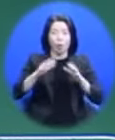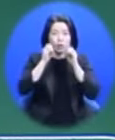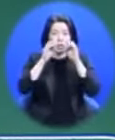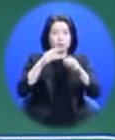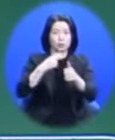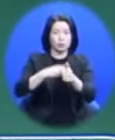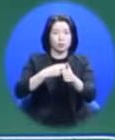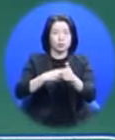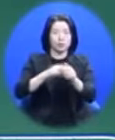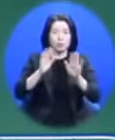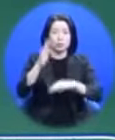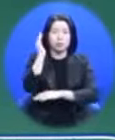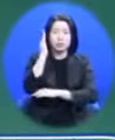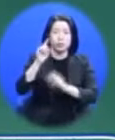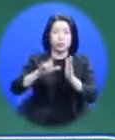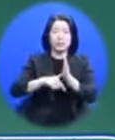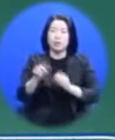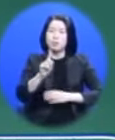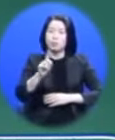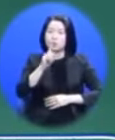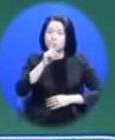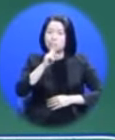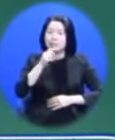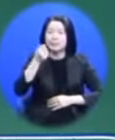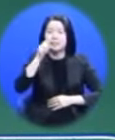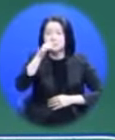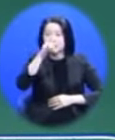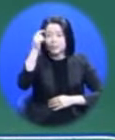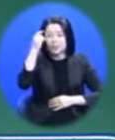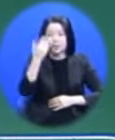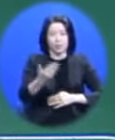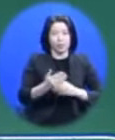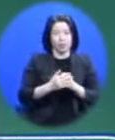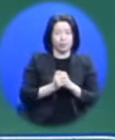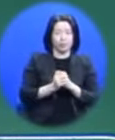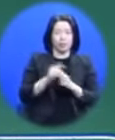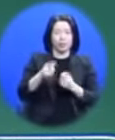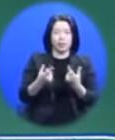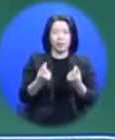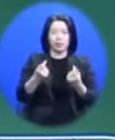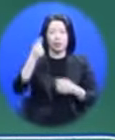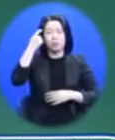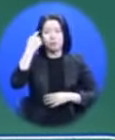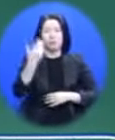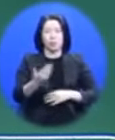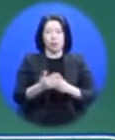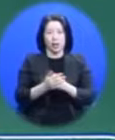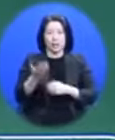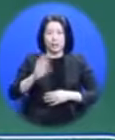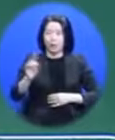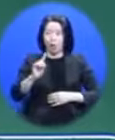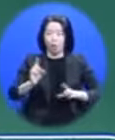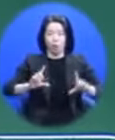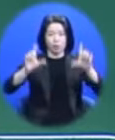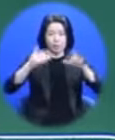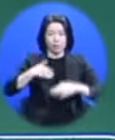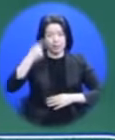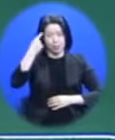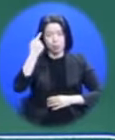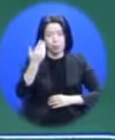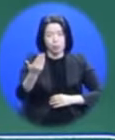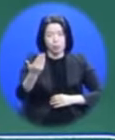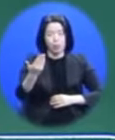설교 시간에 뭐라고 하셨어? 무슨 말씀을 전하셨어? 이렇게 묻습니다. 그런데 어느 날 제가 이렇게 물어보니까 저희